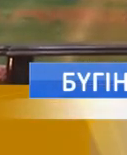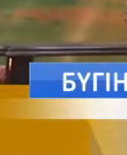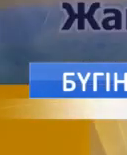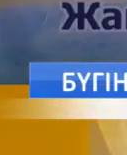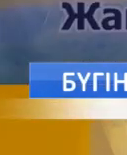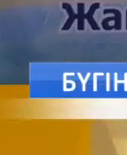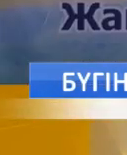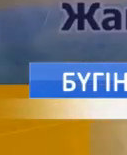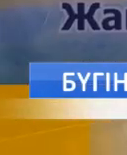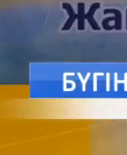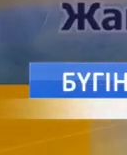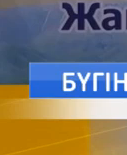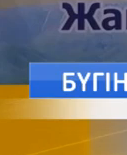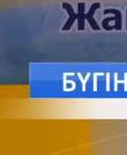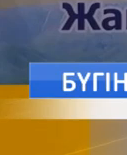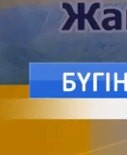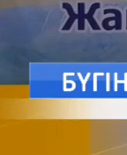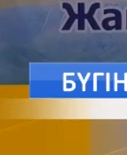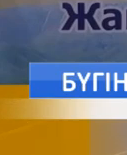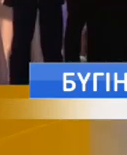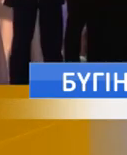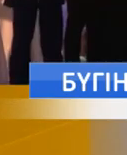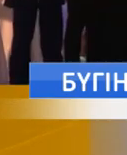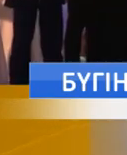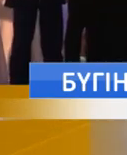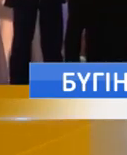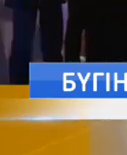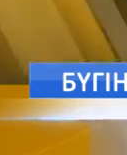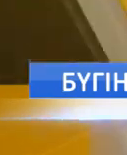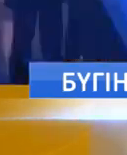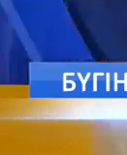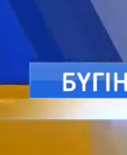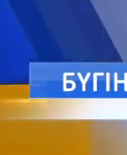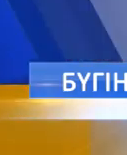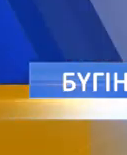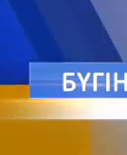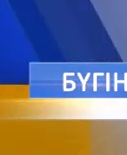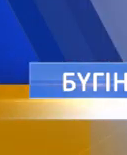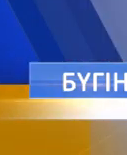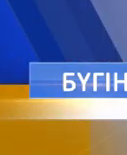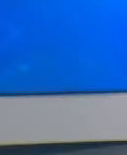Жабаевтың 172 жылдығына орай оқушылар арасында республикалық айтыс өтті.